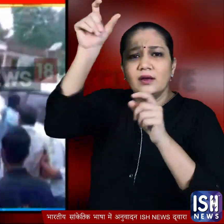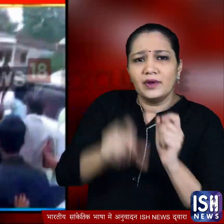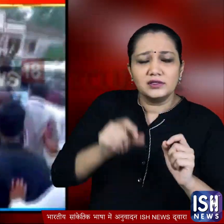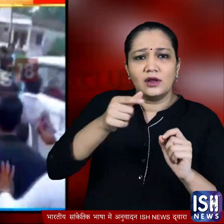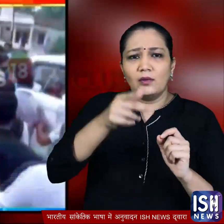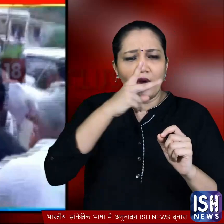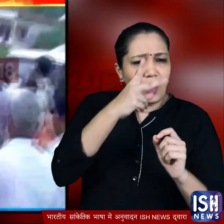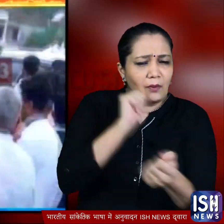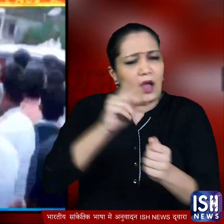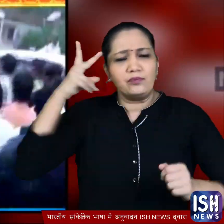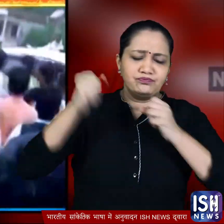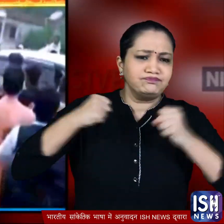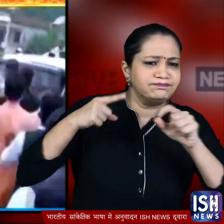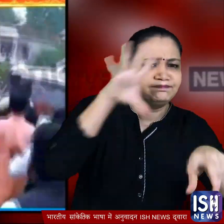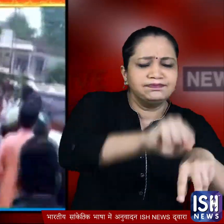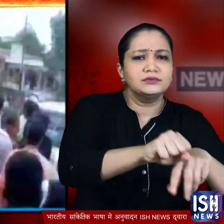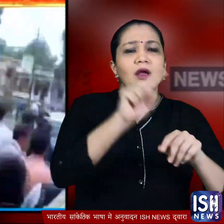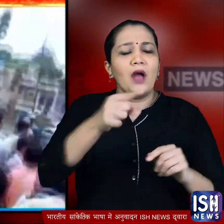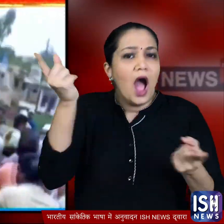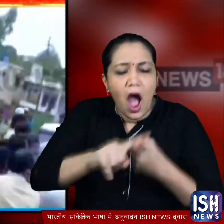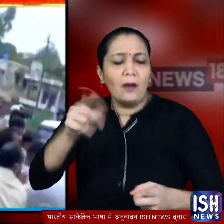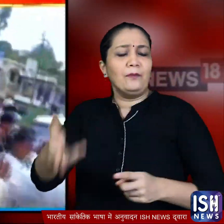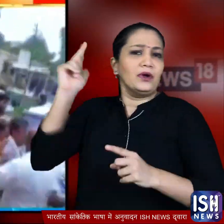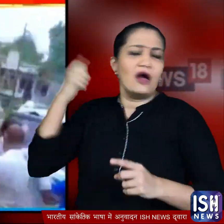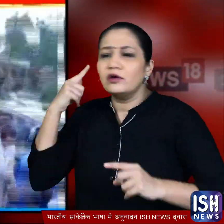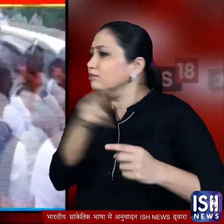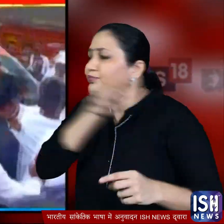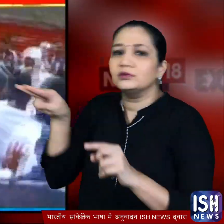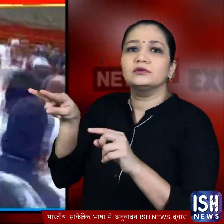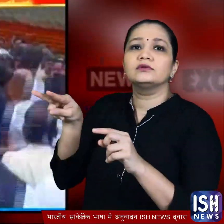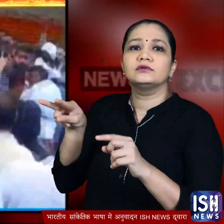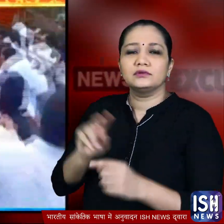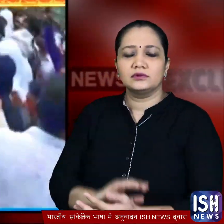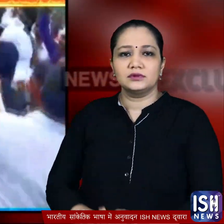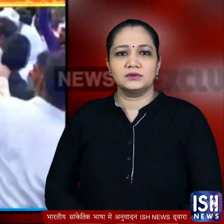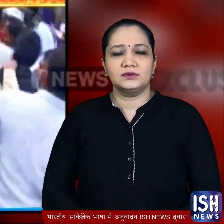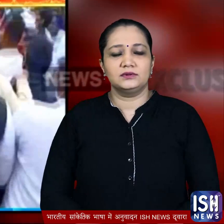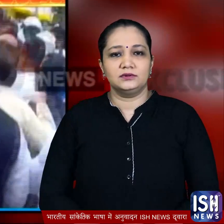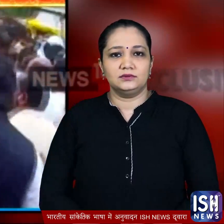को देखते ही पुलिस वाले उसकी तरफ दौड़ने लगे, लेकिन तभी फिर से गोली की आवाज सुनाई दी।